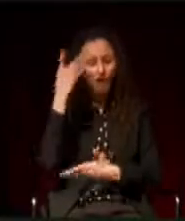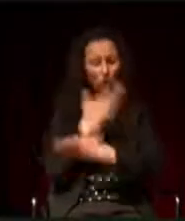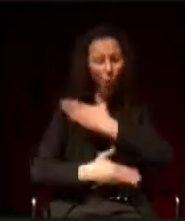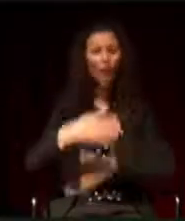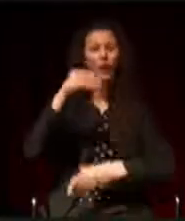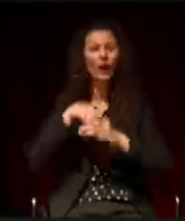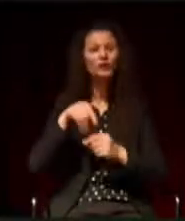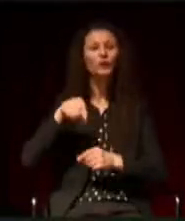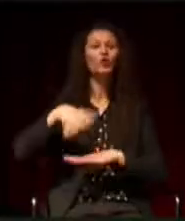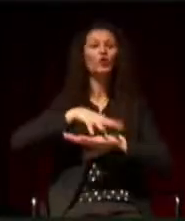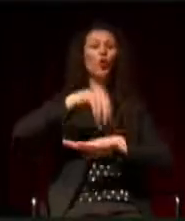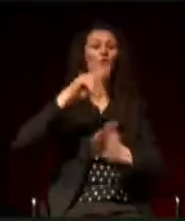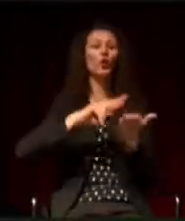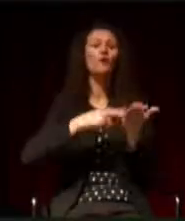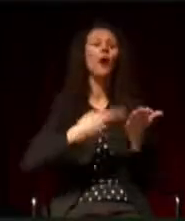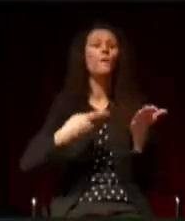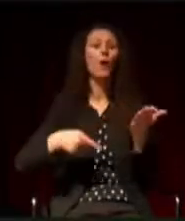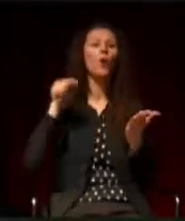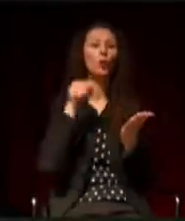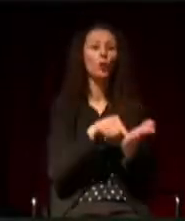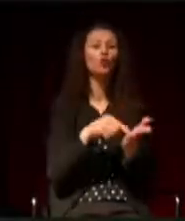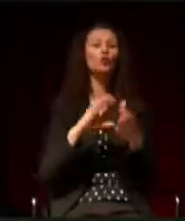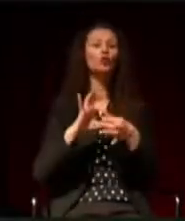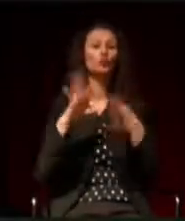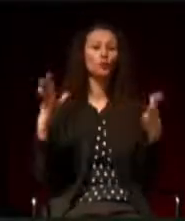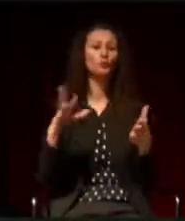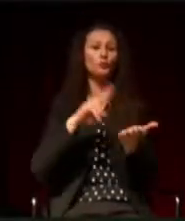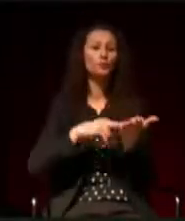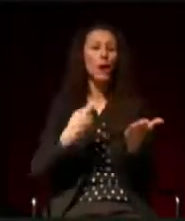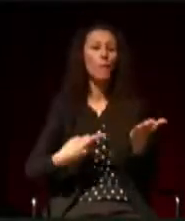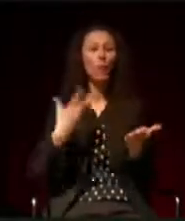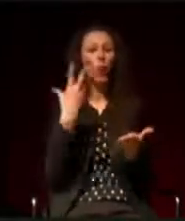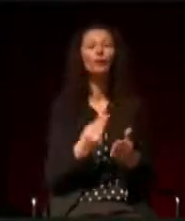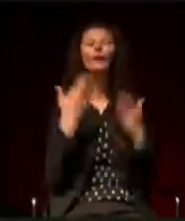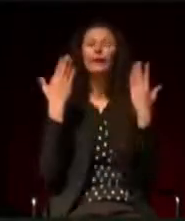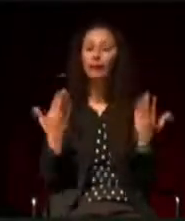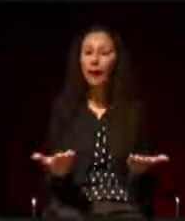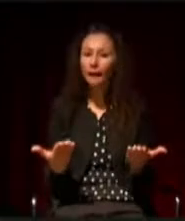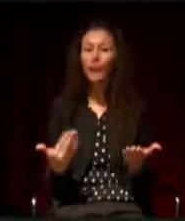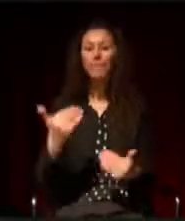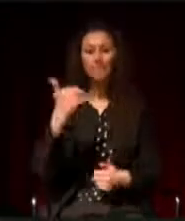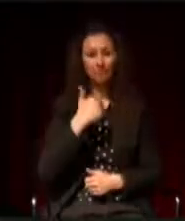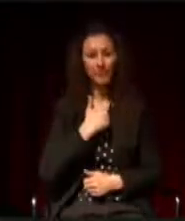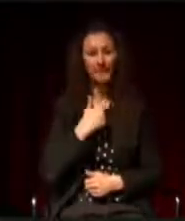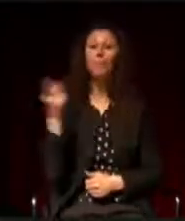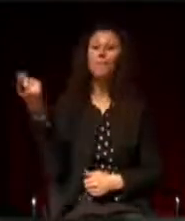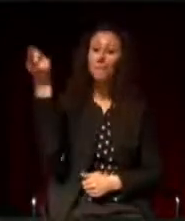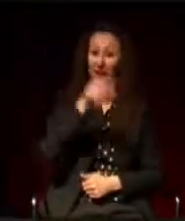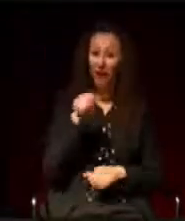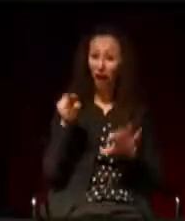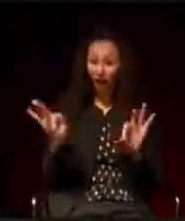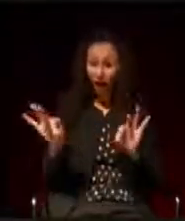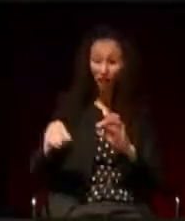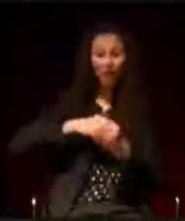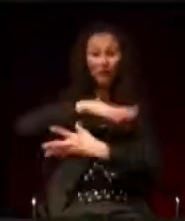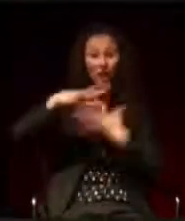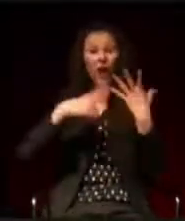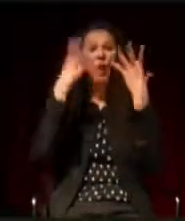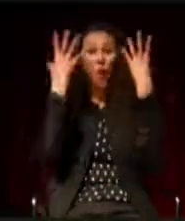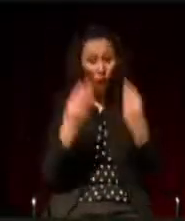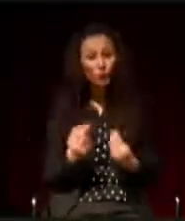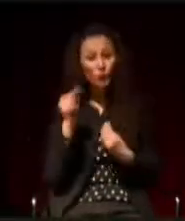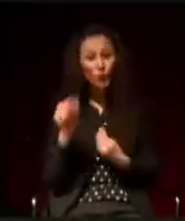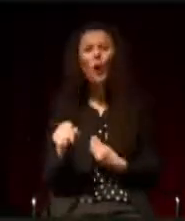için bu komisyon raporu çözüm getiren bir rapor oldu. Yani biz bir daha böyle bir felaket